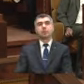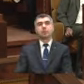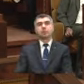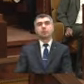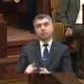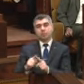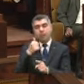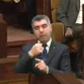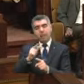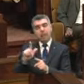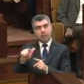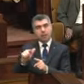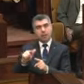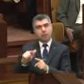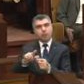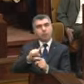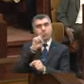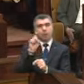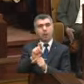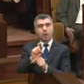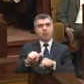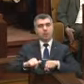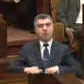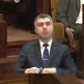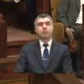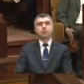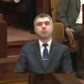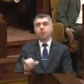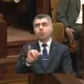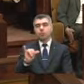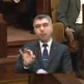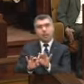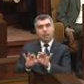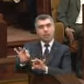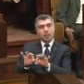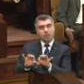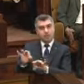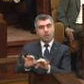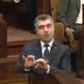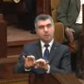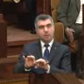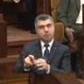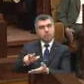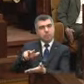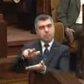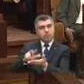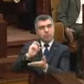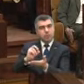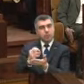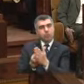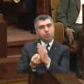عمليات النصب. أسألكم السيد الوزير، ما هي الإجراءات التي اتخذتم لتطوير هذا